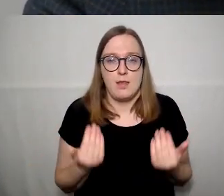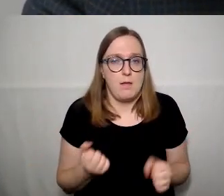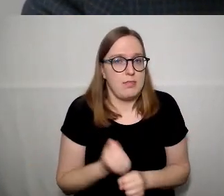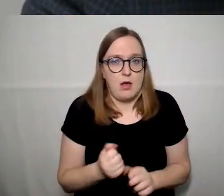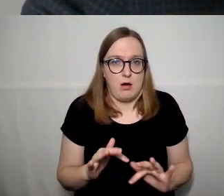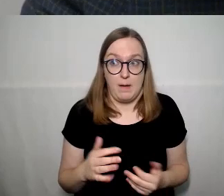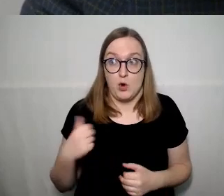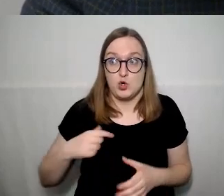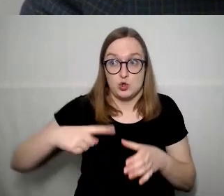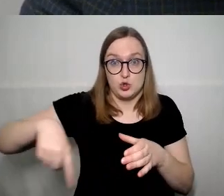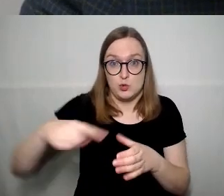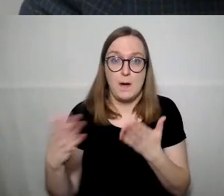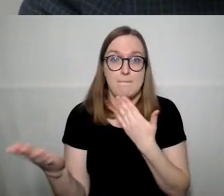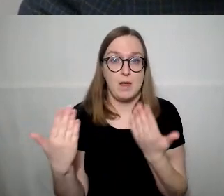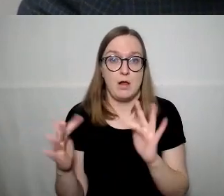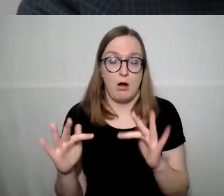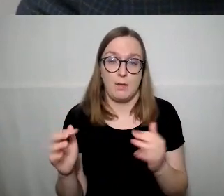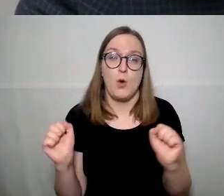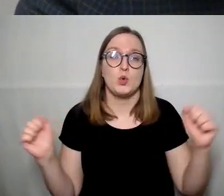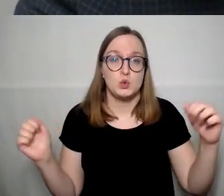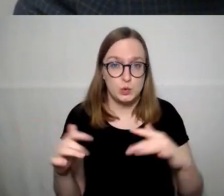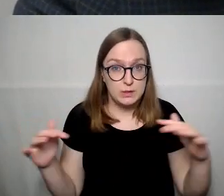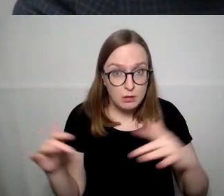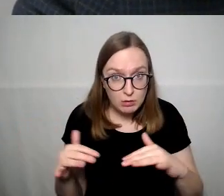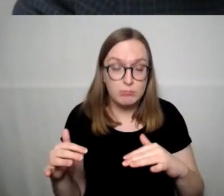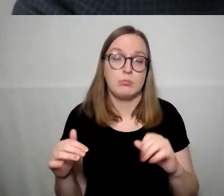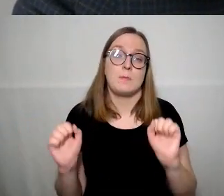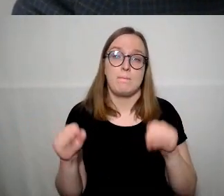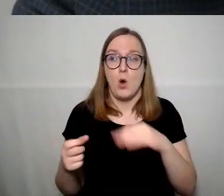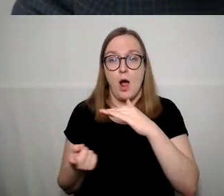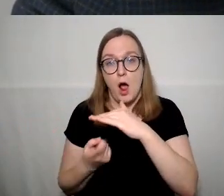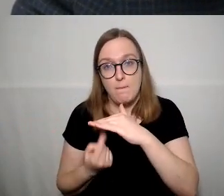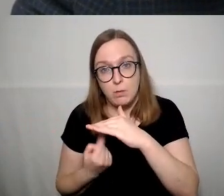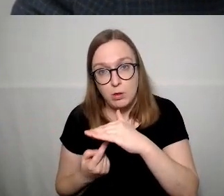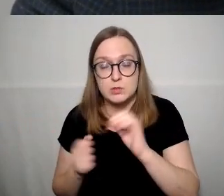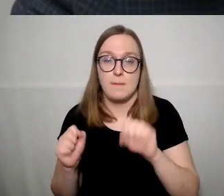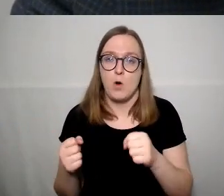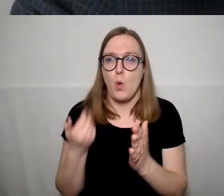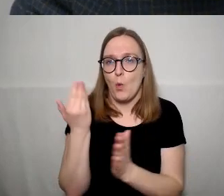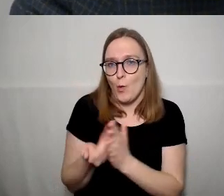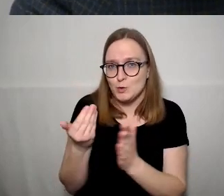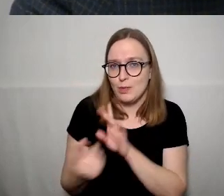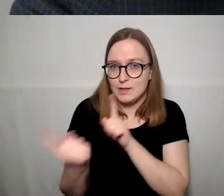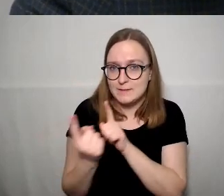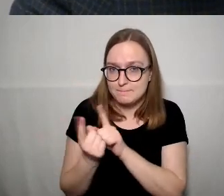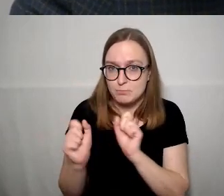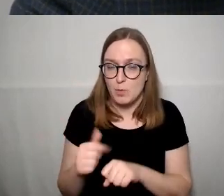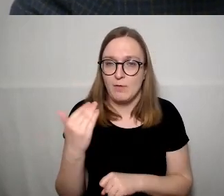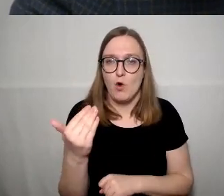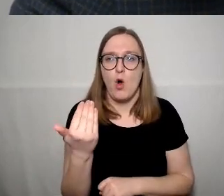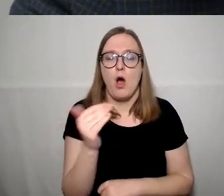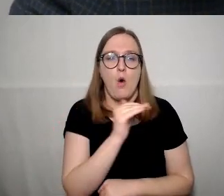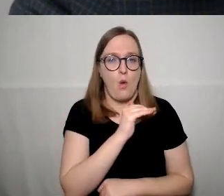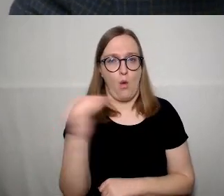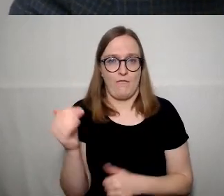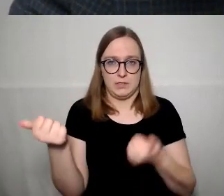tarimasis dažniausiai vyksta susirinkimų pagalba, apklausų, reiškia, konsultacijų pagalba, bet tai yra formalus